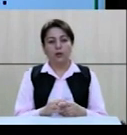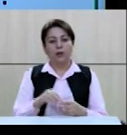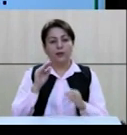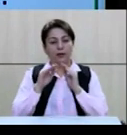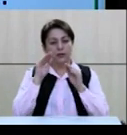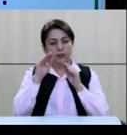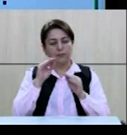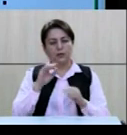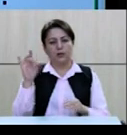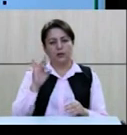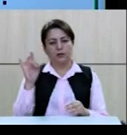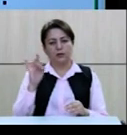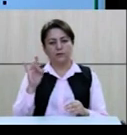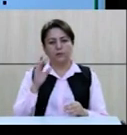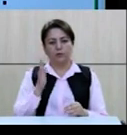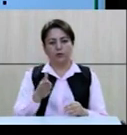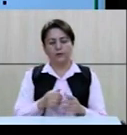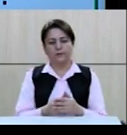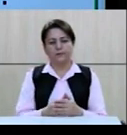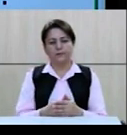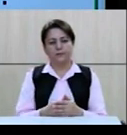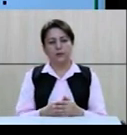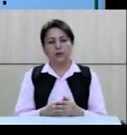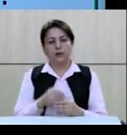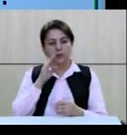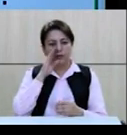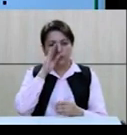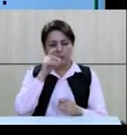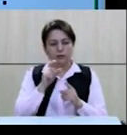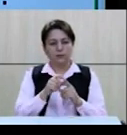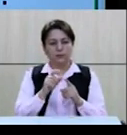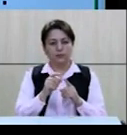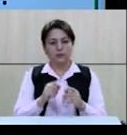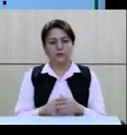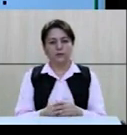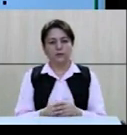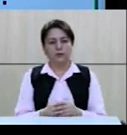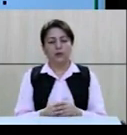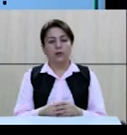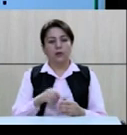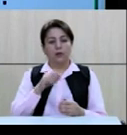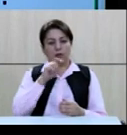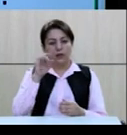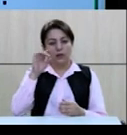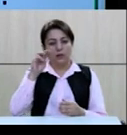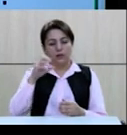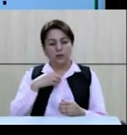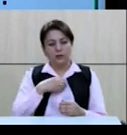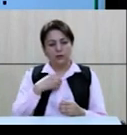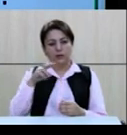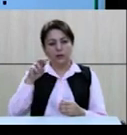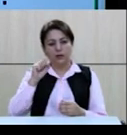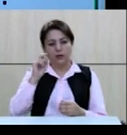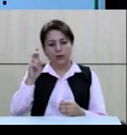yasama ravish hisoblanadi. Ertalab so'zi. Demak, erta asosiga